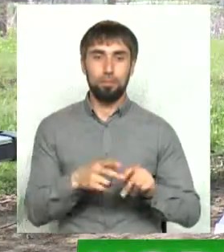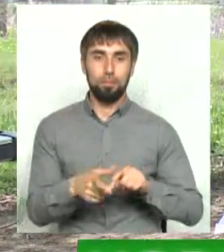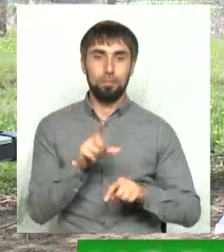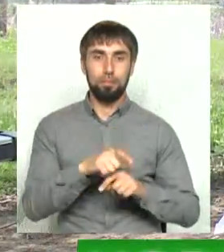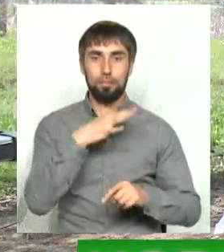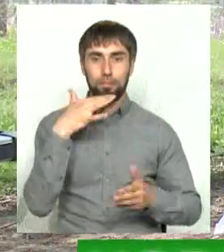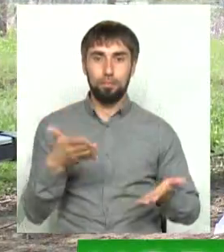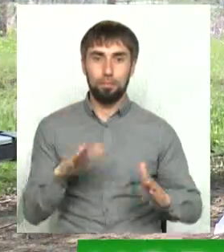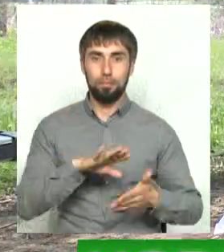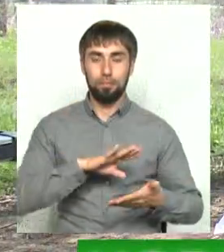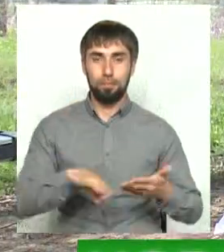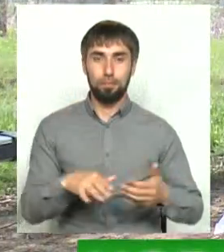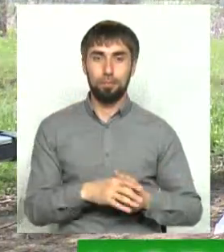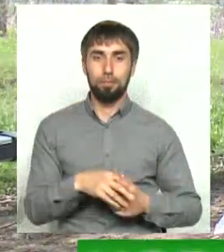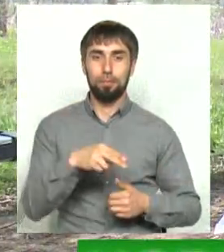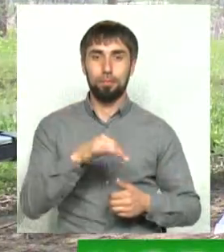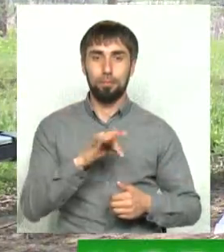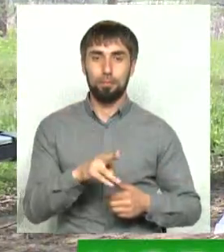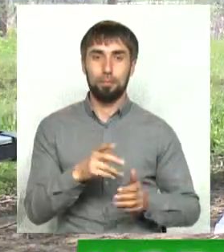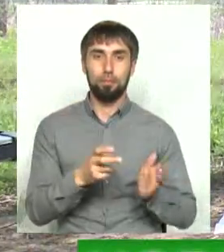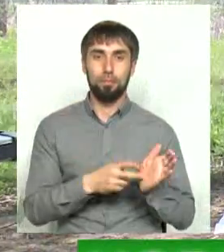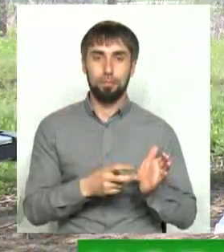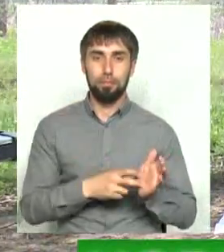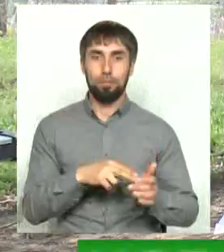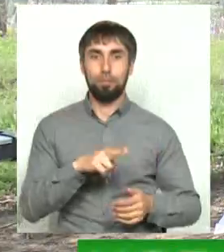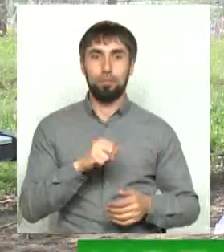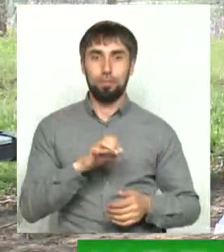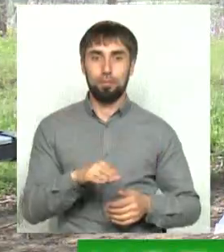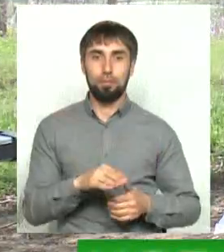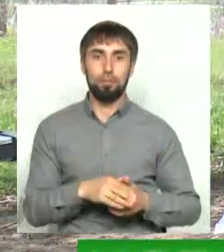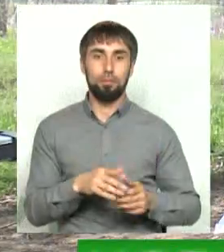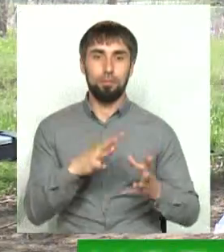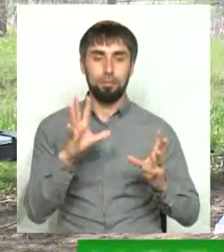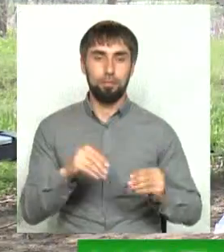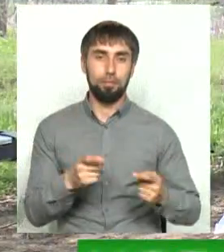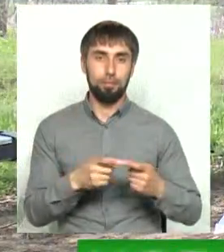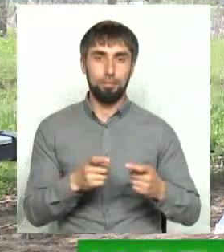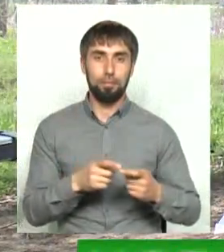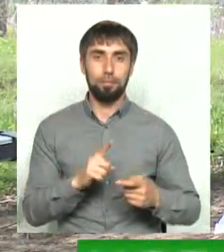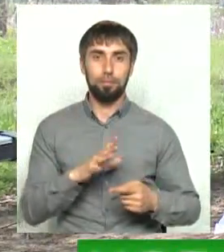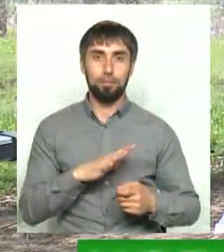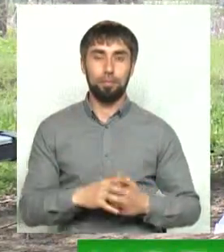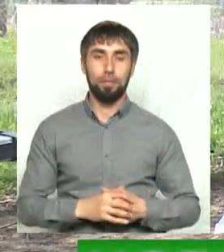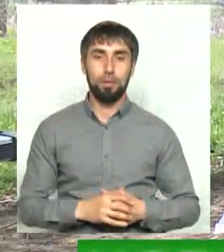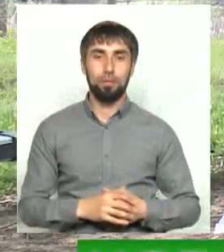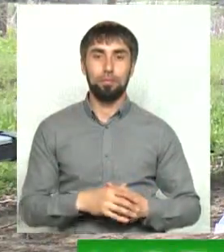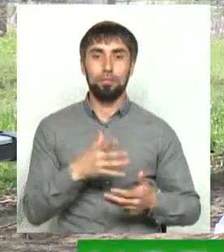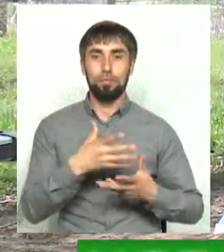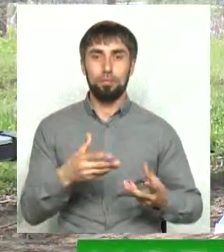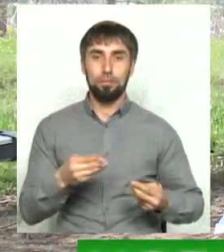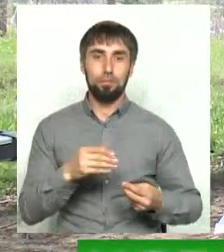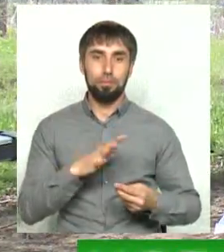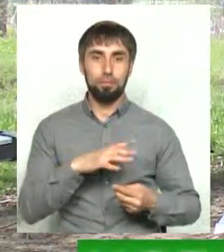много остается после пикников, стеклотары, пакетов, всякие пластика и так далее, чтобы весной